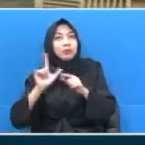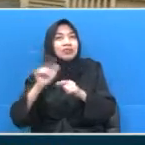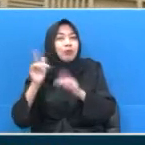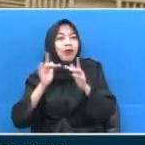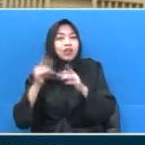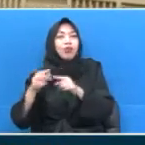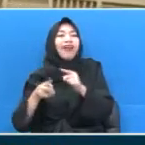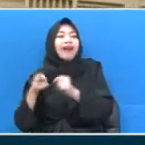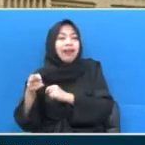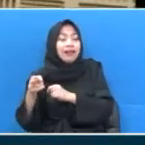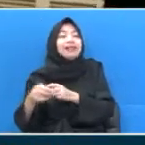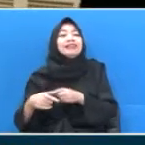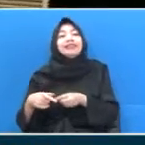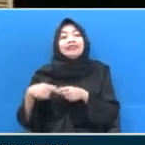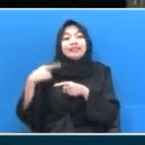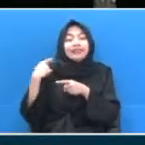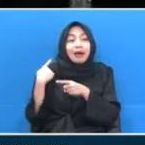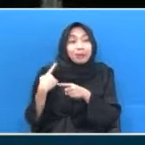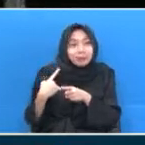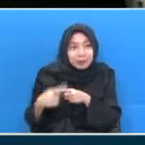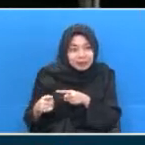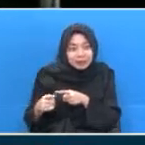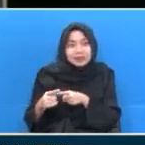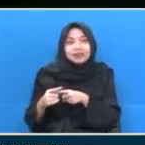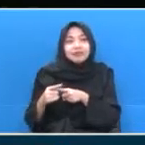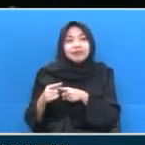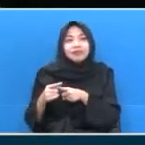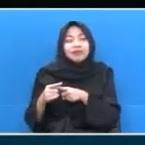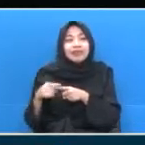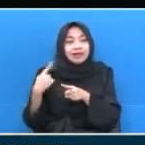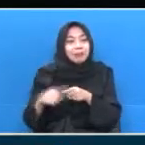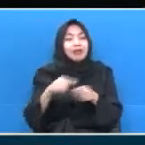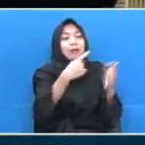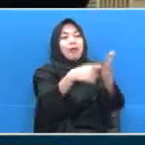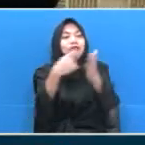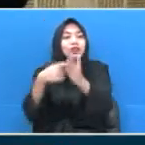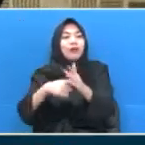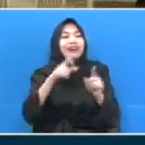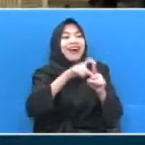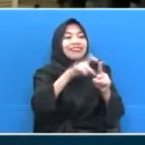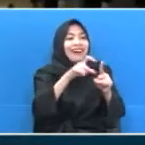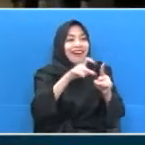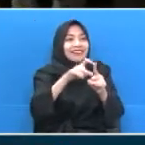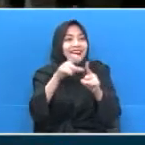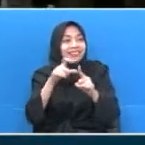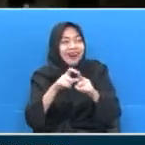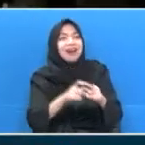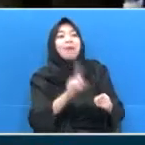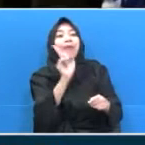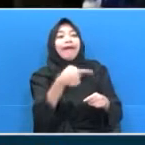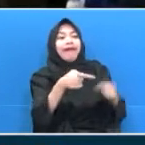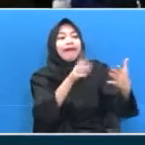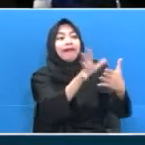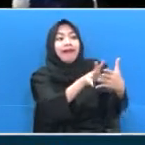yang menjadi masalah adalah yang bersangkutan Ini menggunakan data mahasiswa memandu mahasiswa untuk pinjam dananya